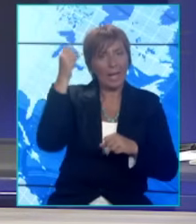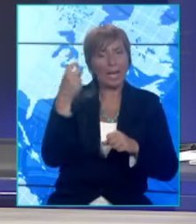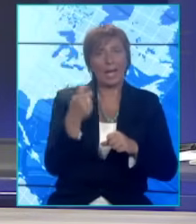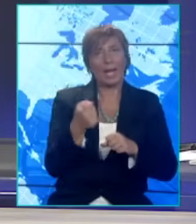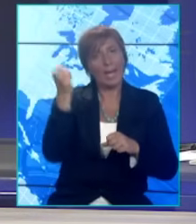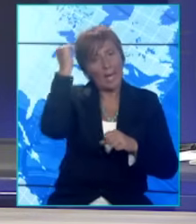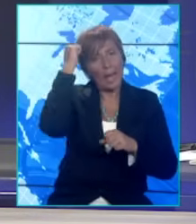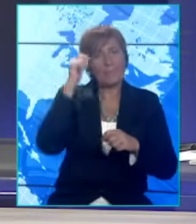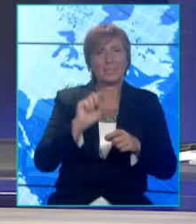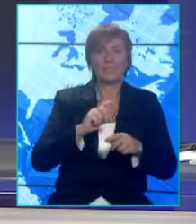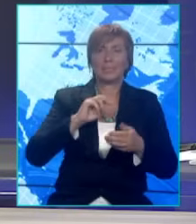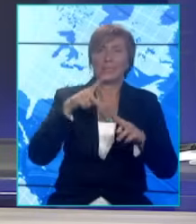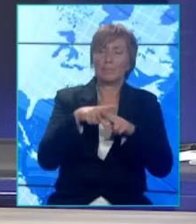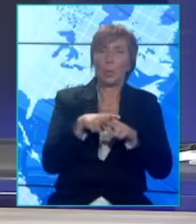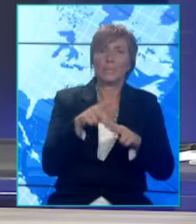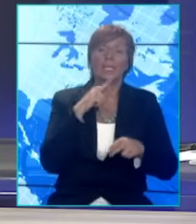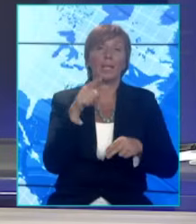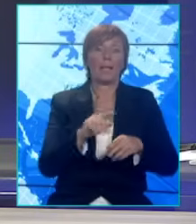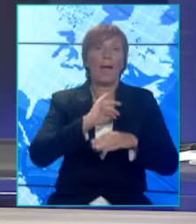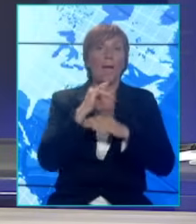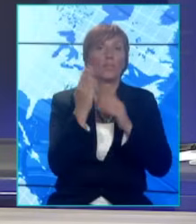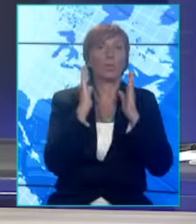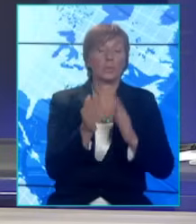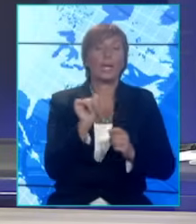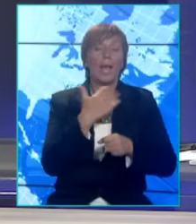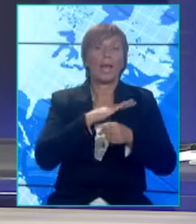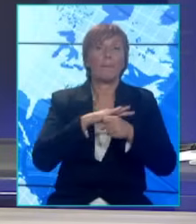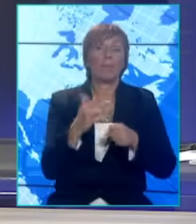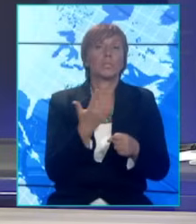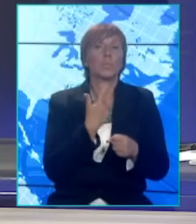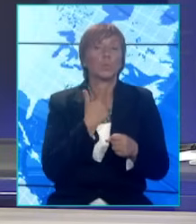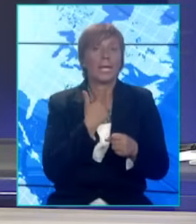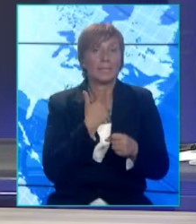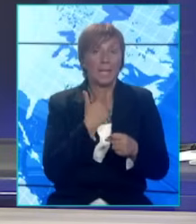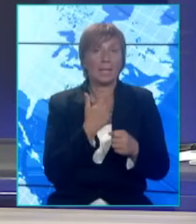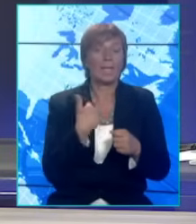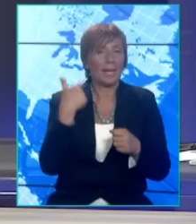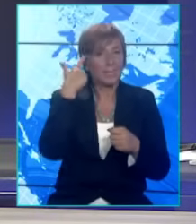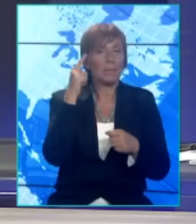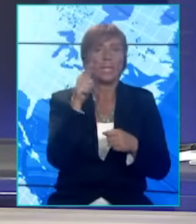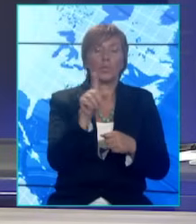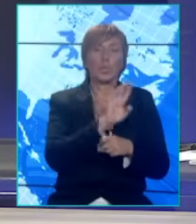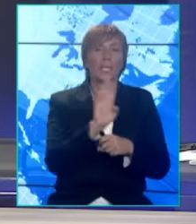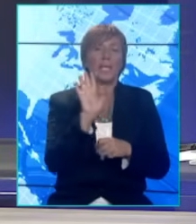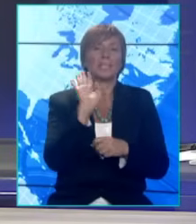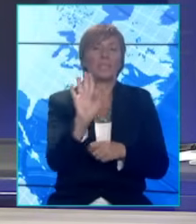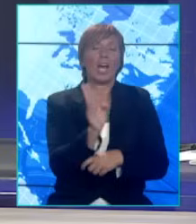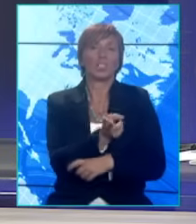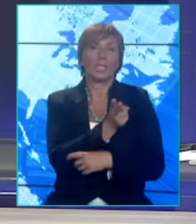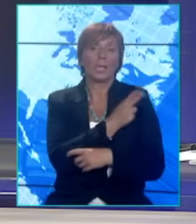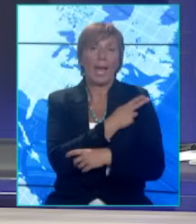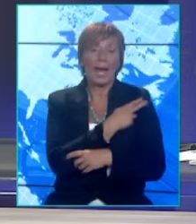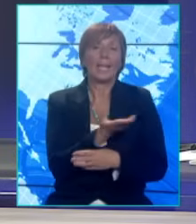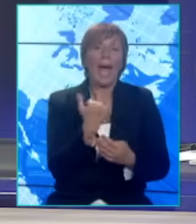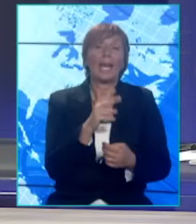putu. Ima li kakvih novosti? Je li postignuta neka suglasnost? Znam da nije to iz vašeg resora niti vaših nadležnosti, ali evo